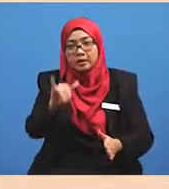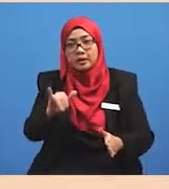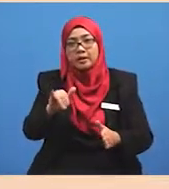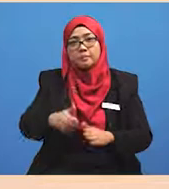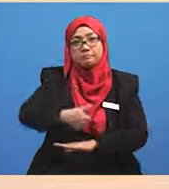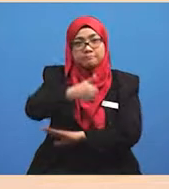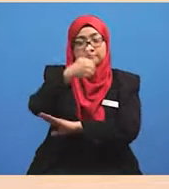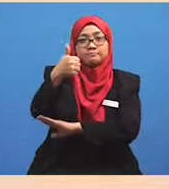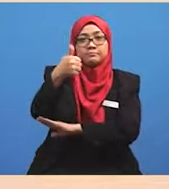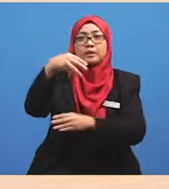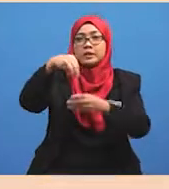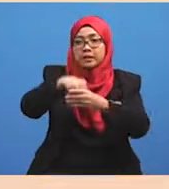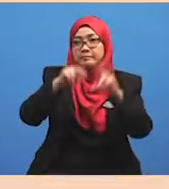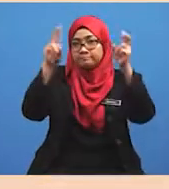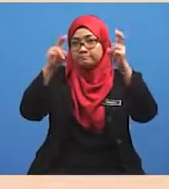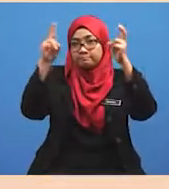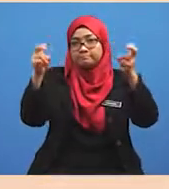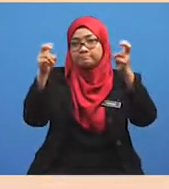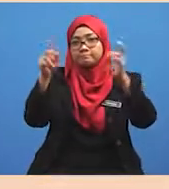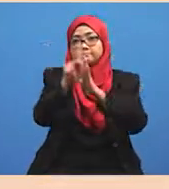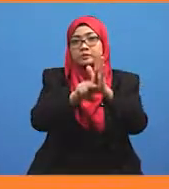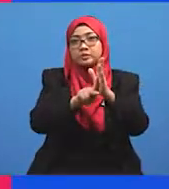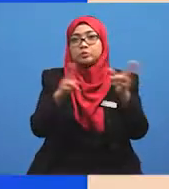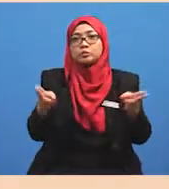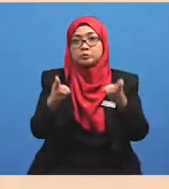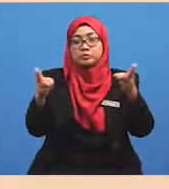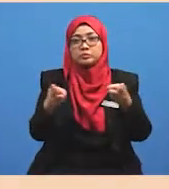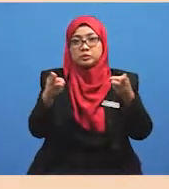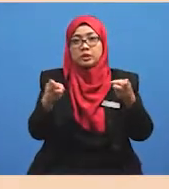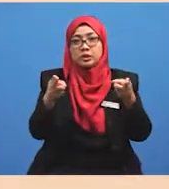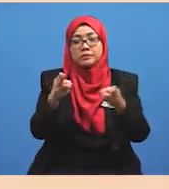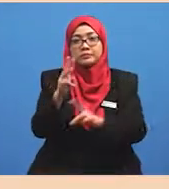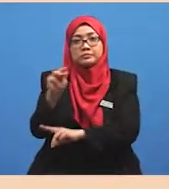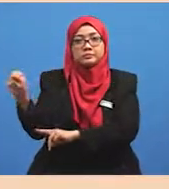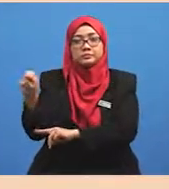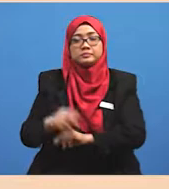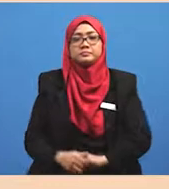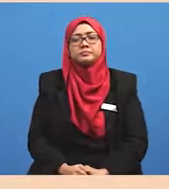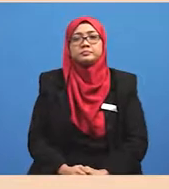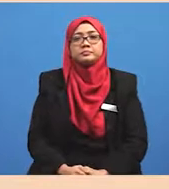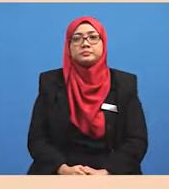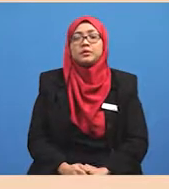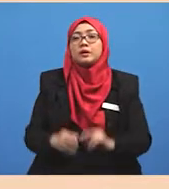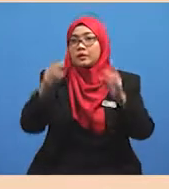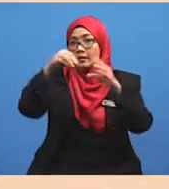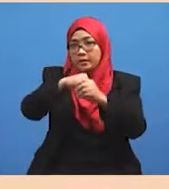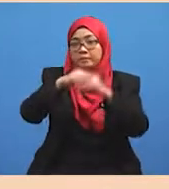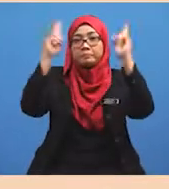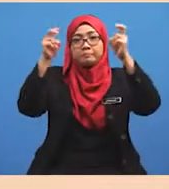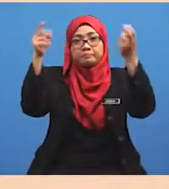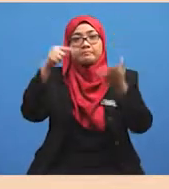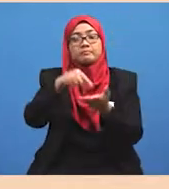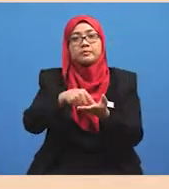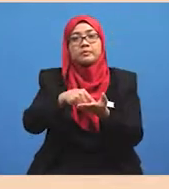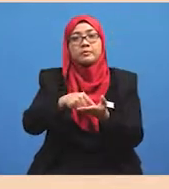keusahawanan dalam tajuk Ini pelajar-pelajar seharusnya dapat